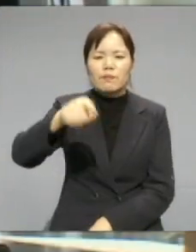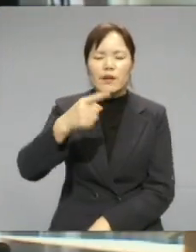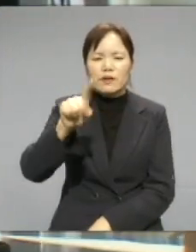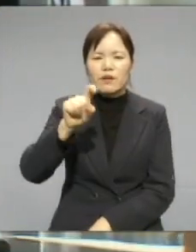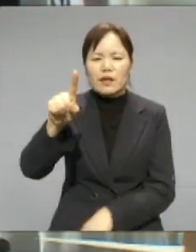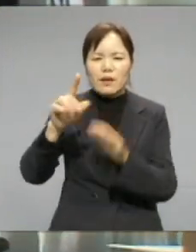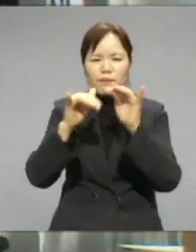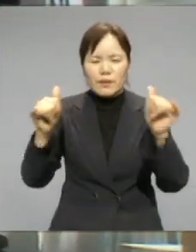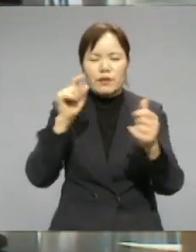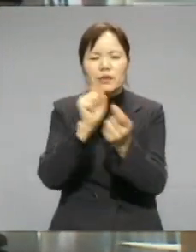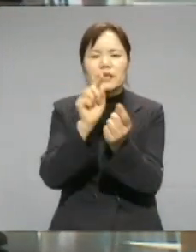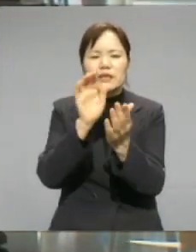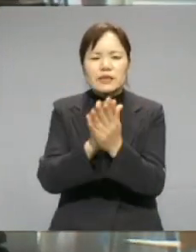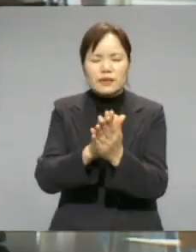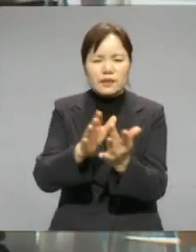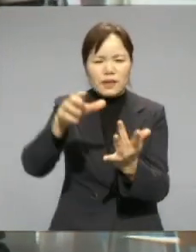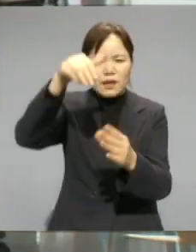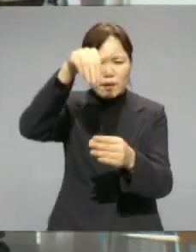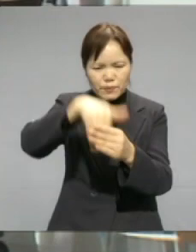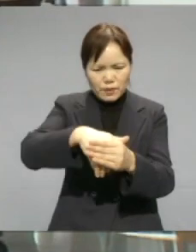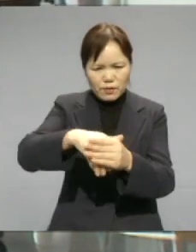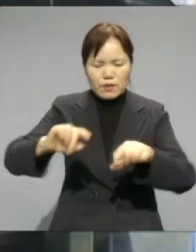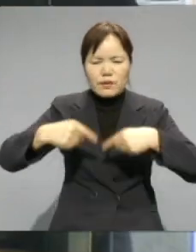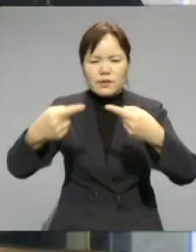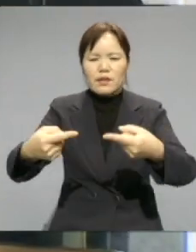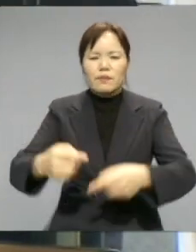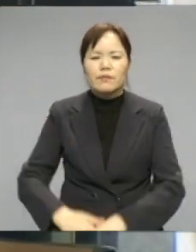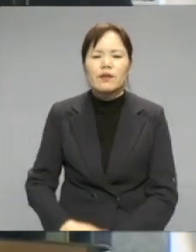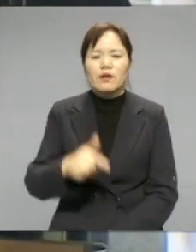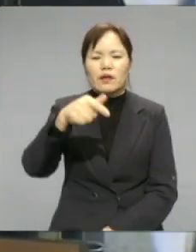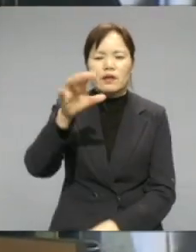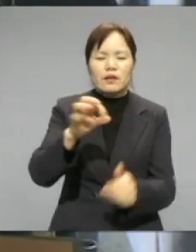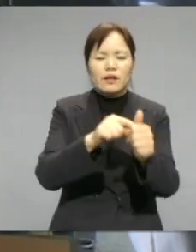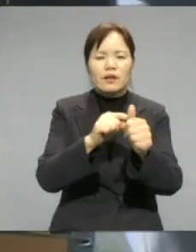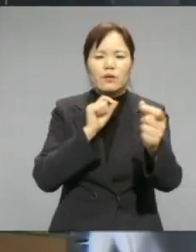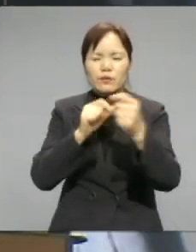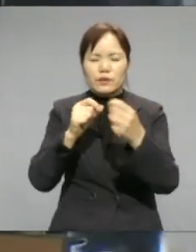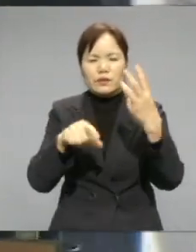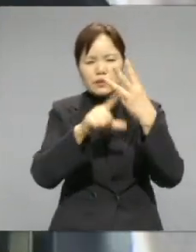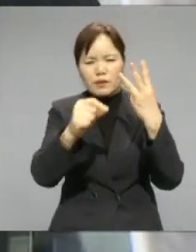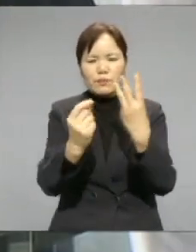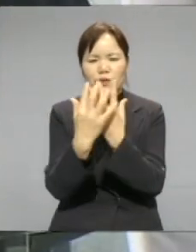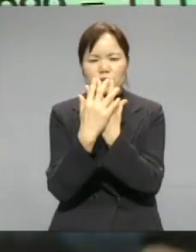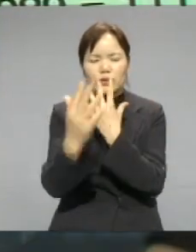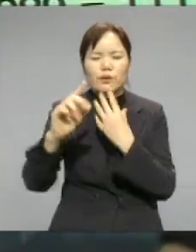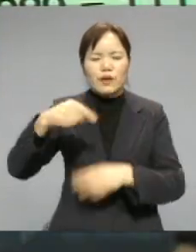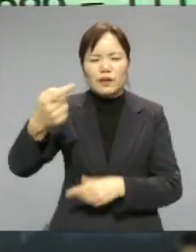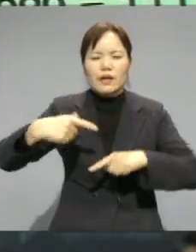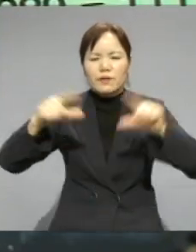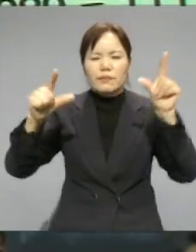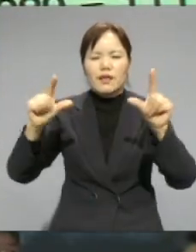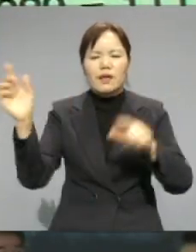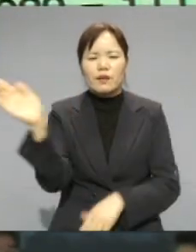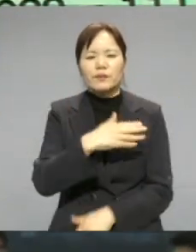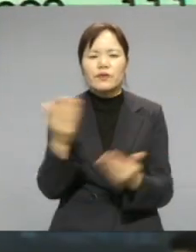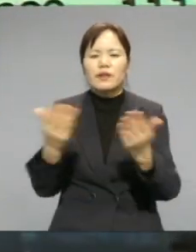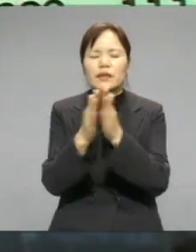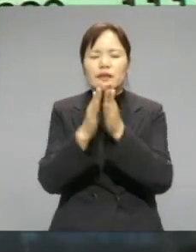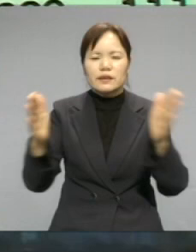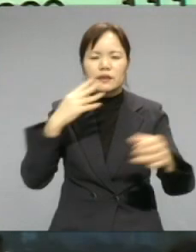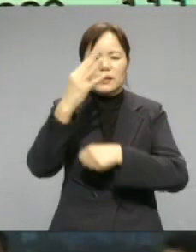투표에 참여하는 직선제로 치러졌습니다. 강 당선인은 오는 3월 정기총회 다음 날 임기를 시작으로